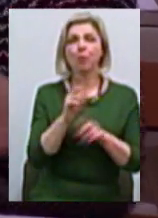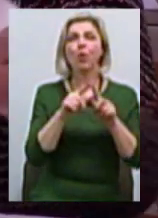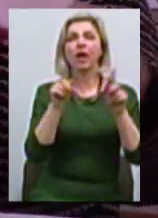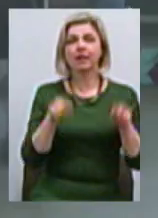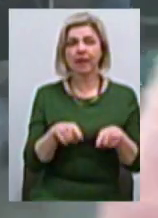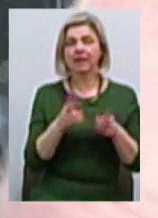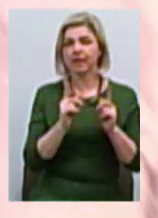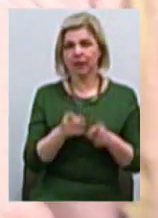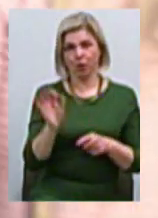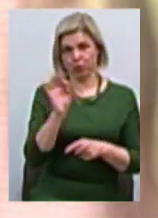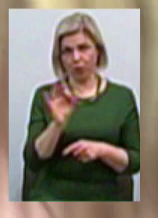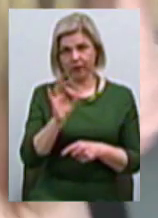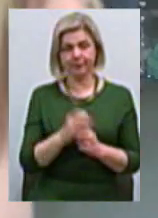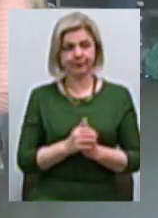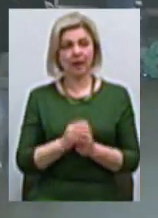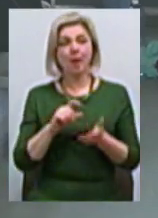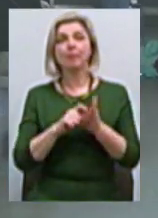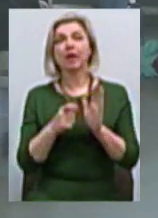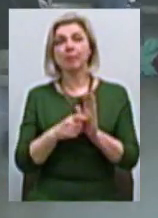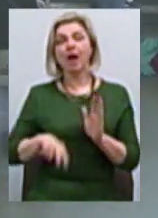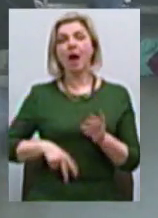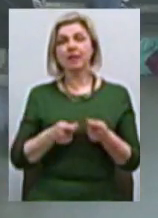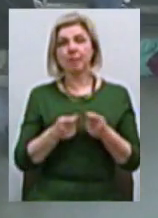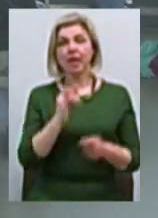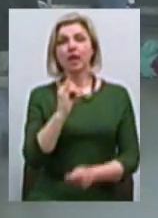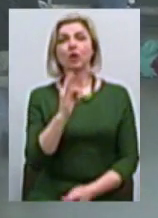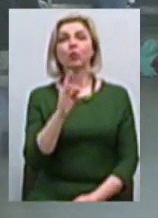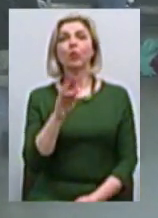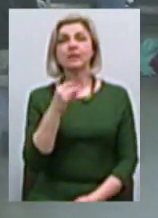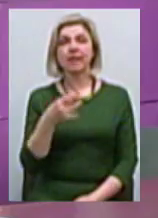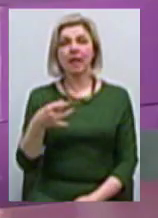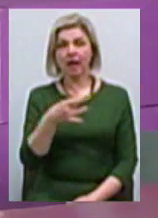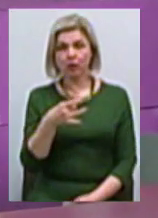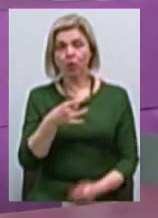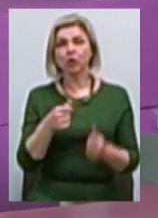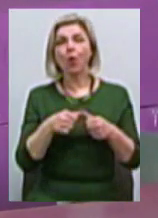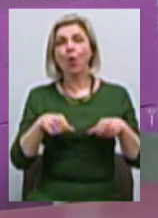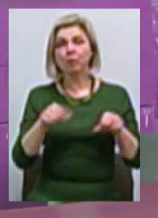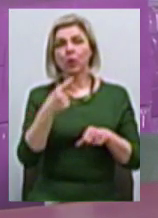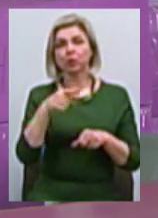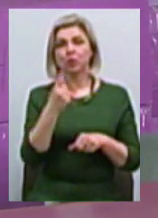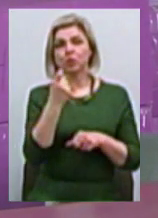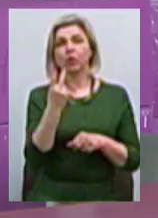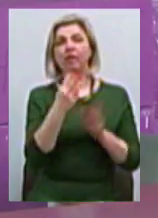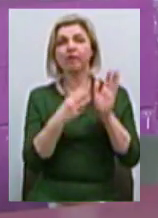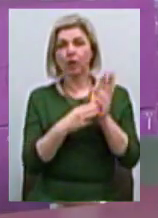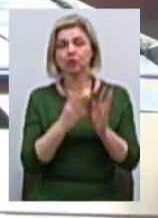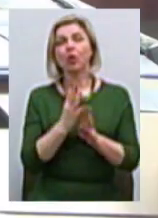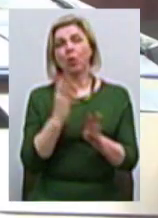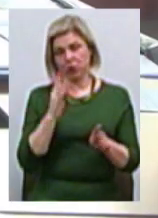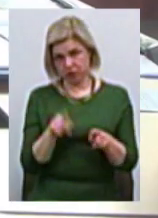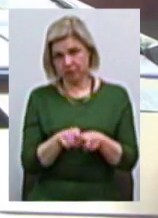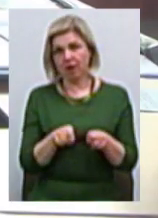нуль. У приміщенні адміністрації Інгульського району, де знаходиться окружна виборча комісія номер 128, черги були